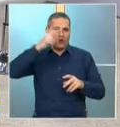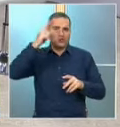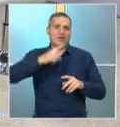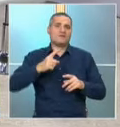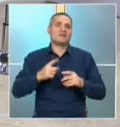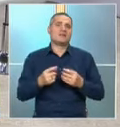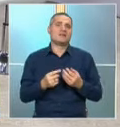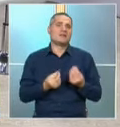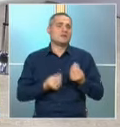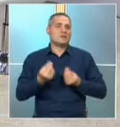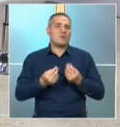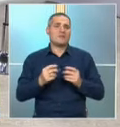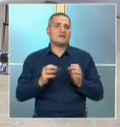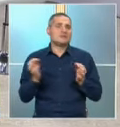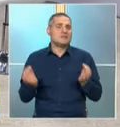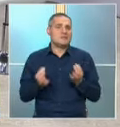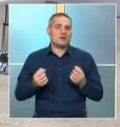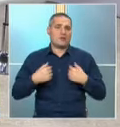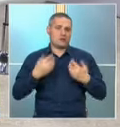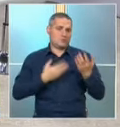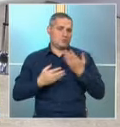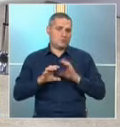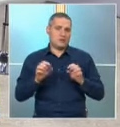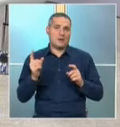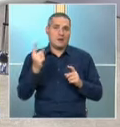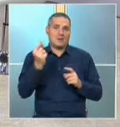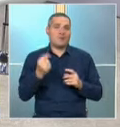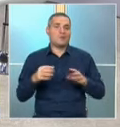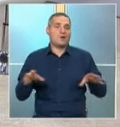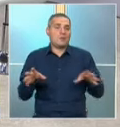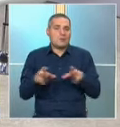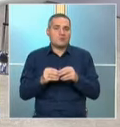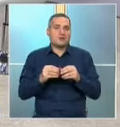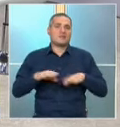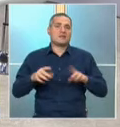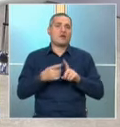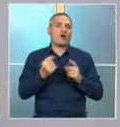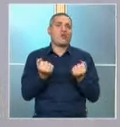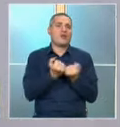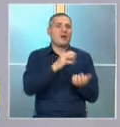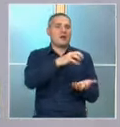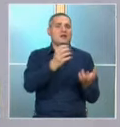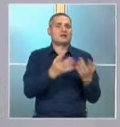ежедневните предизвикателства, специално за нашето училище, е първо да приобщим децата от населените места.